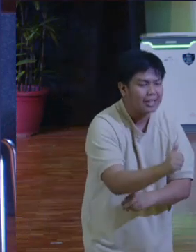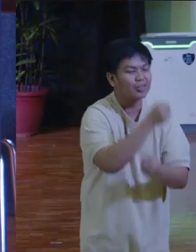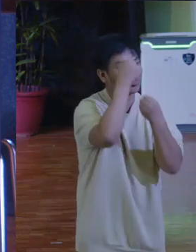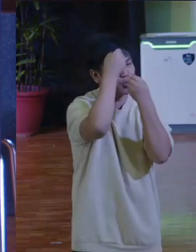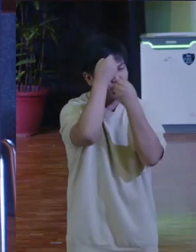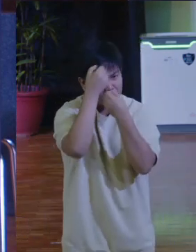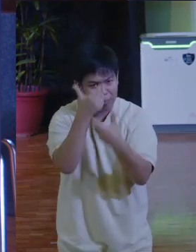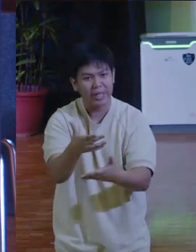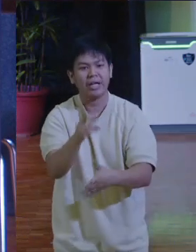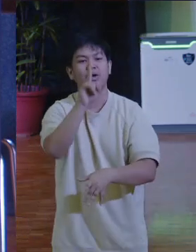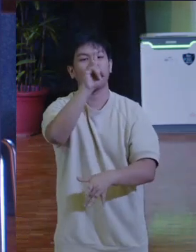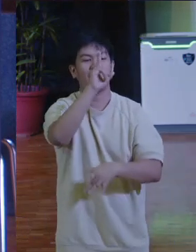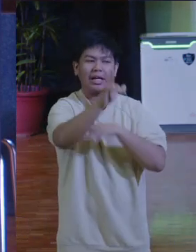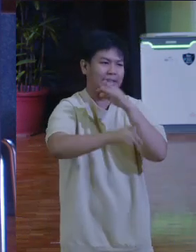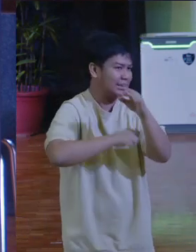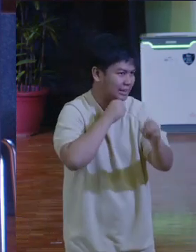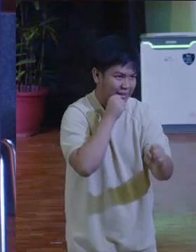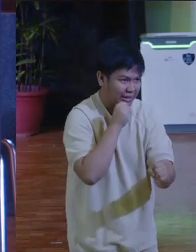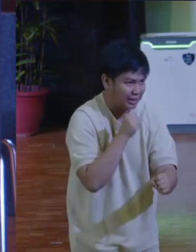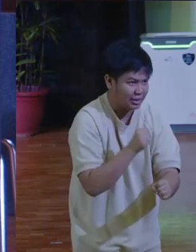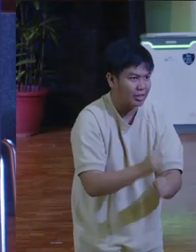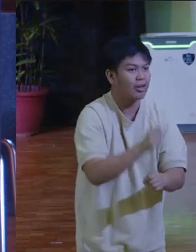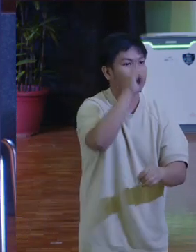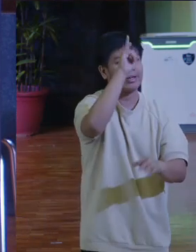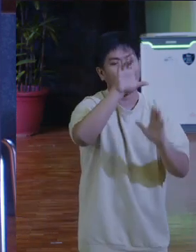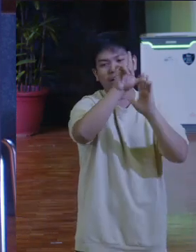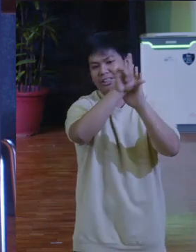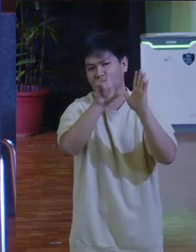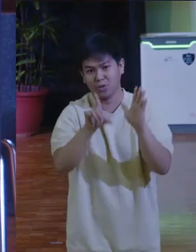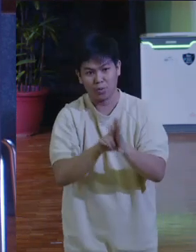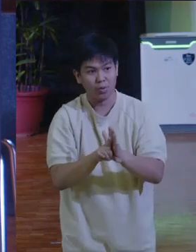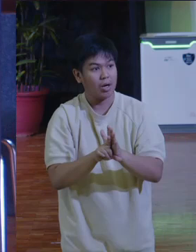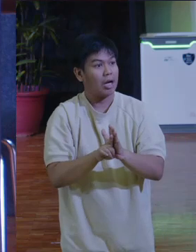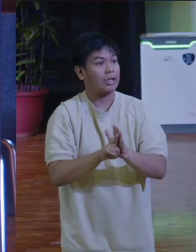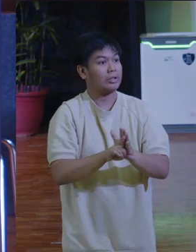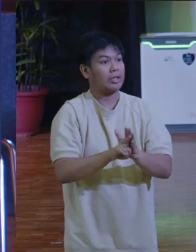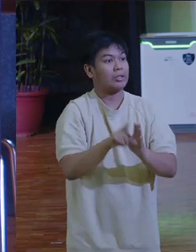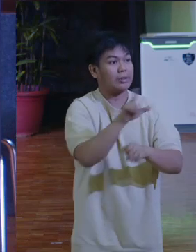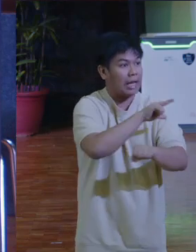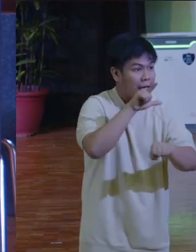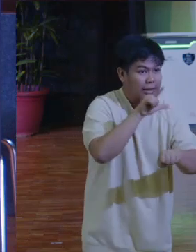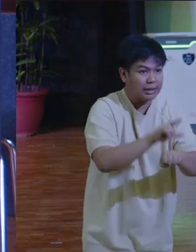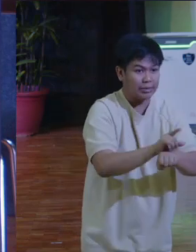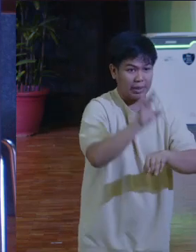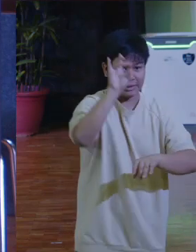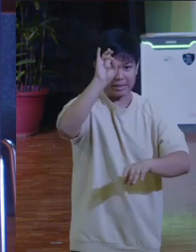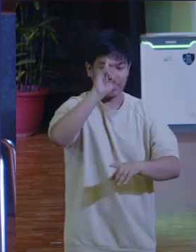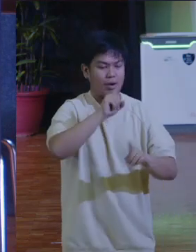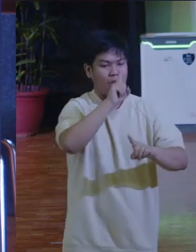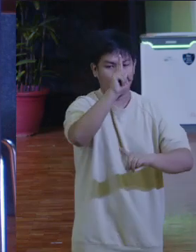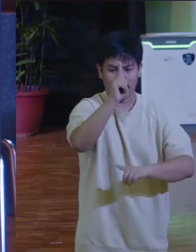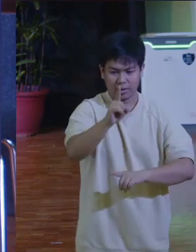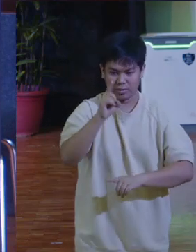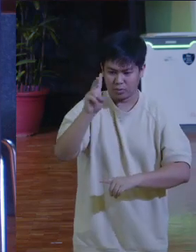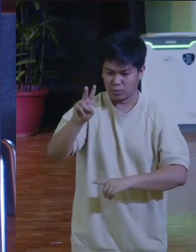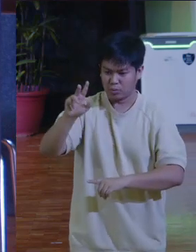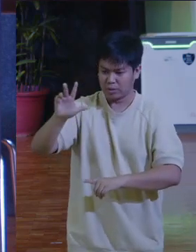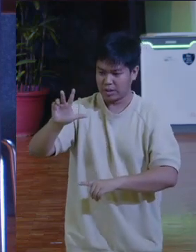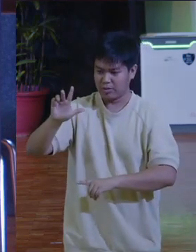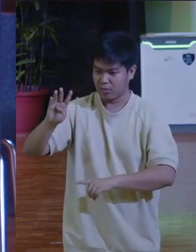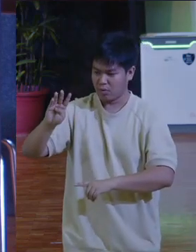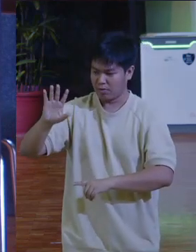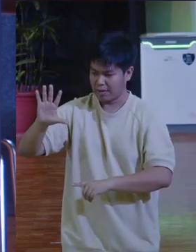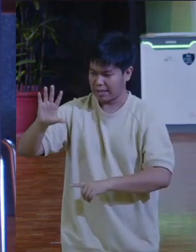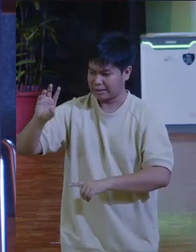minsan ang ordinansa o ang batas ng Diyos na ipahinga ang lupa. So 490 years. Paano ko